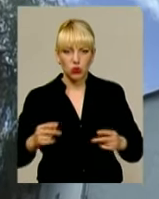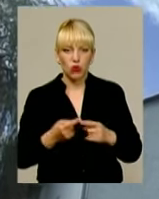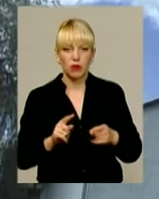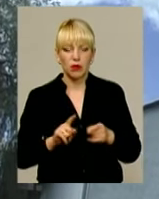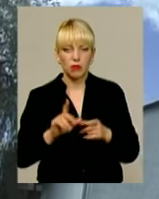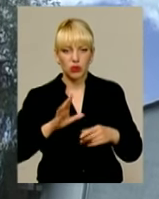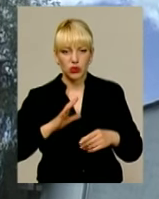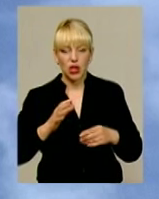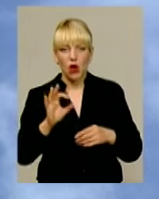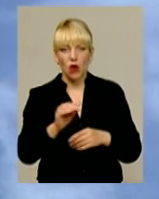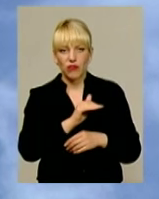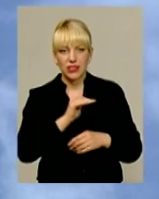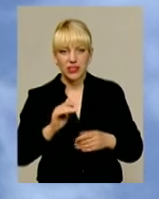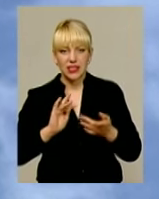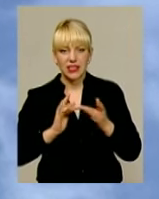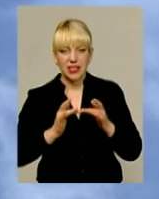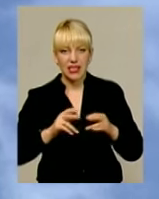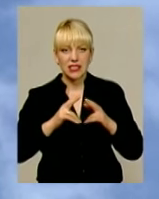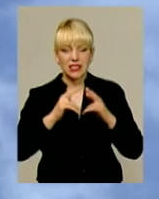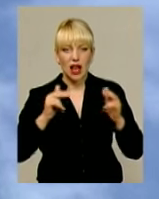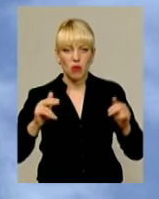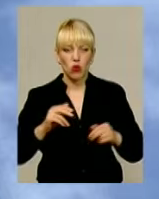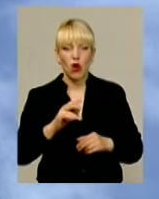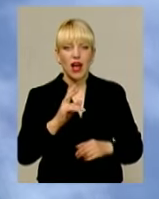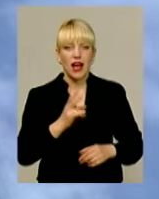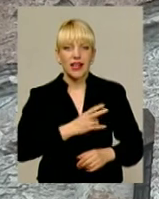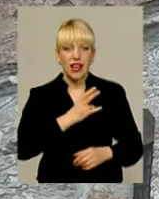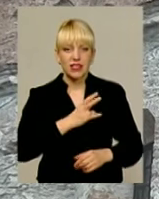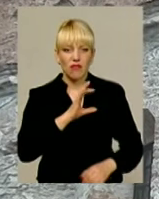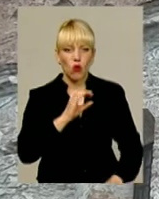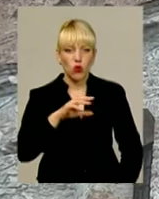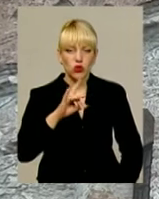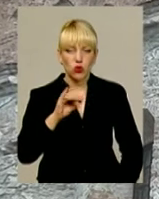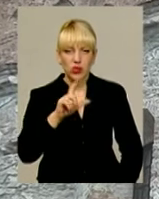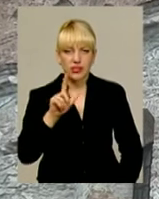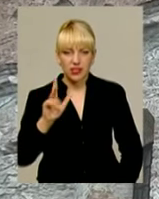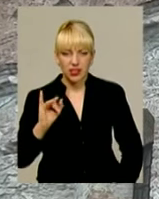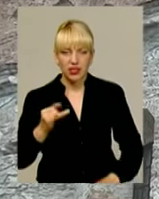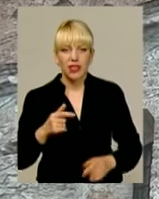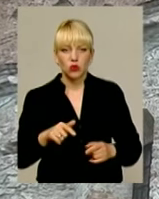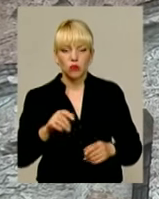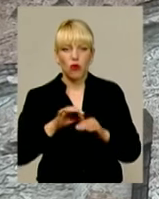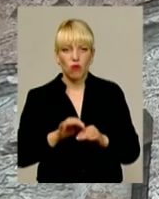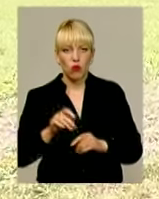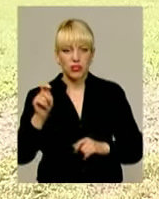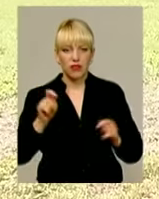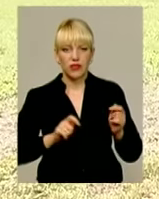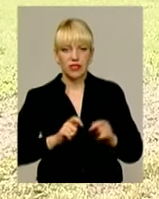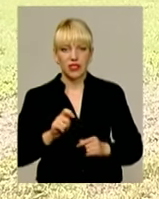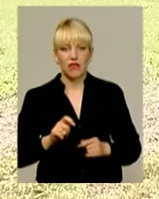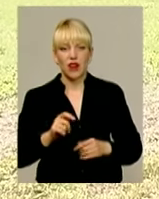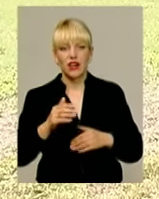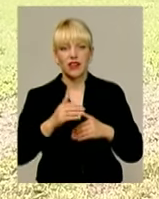офіційний сайт замку князів Острозьких, а також тут проводять різноманітні фестивалі, найближчий запланований вже за місяць. Ми